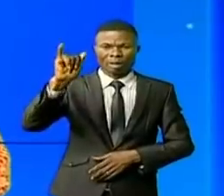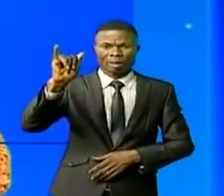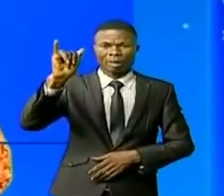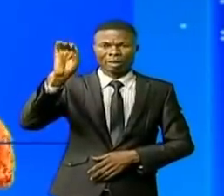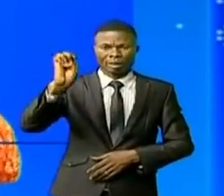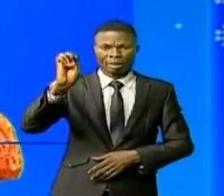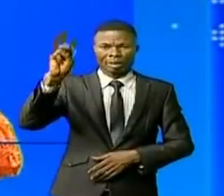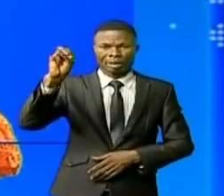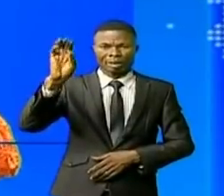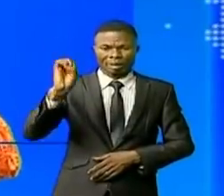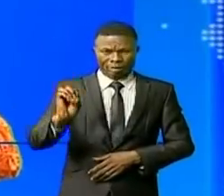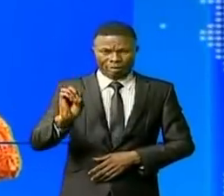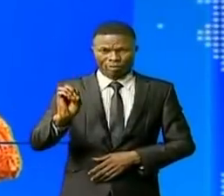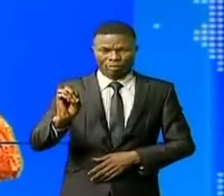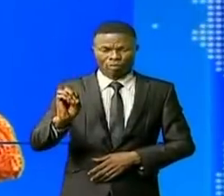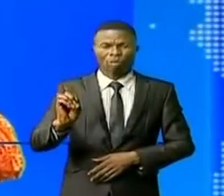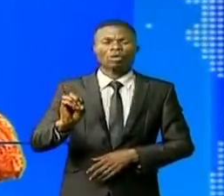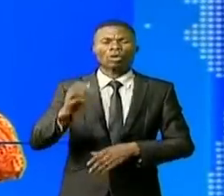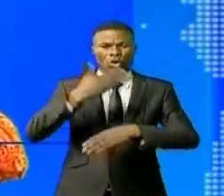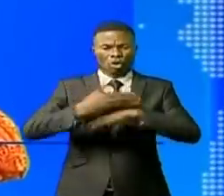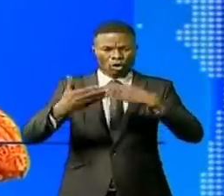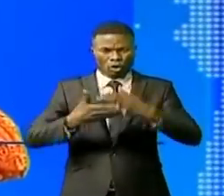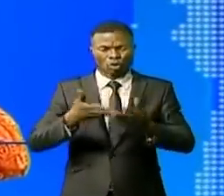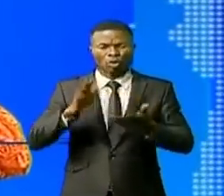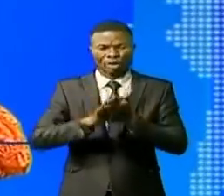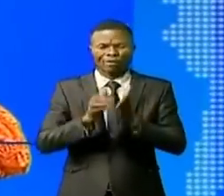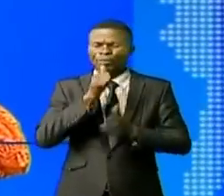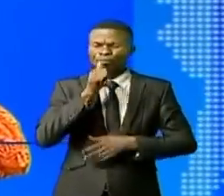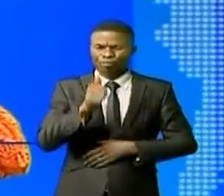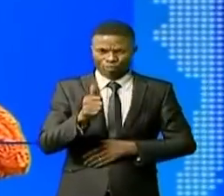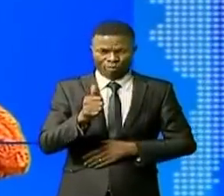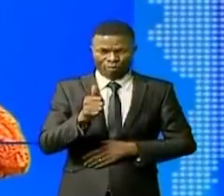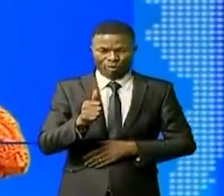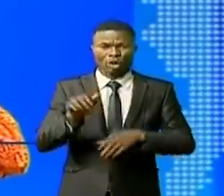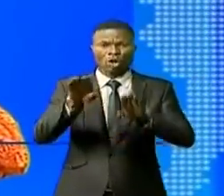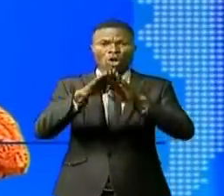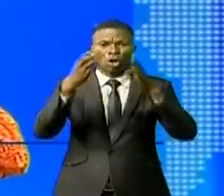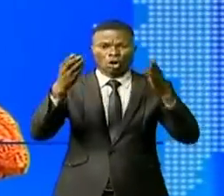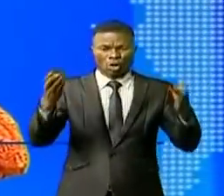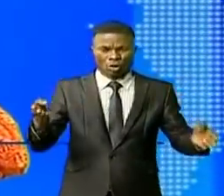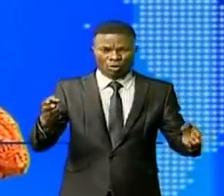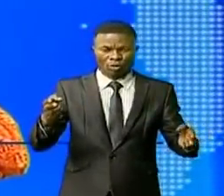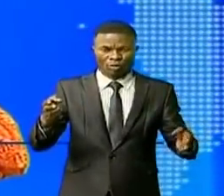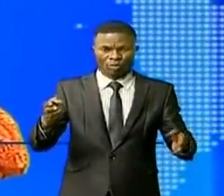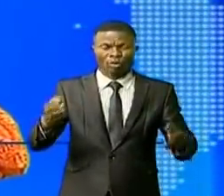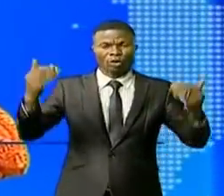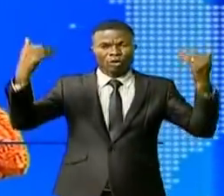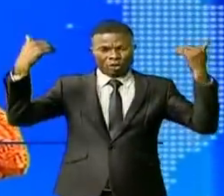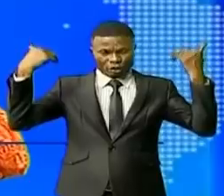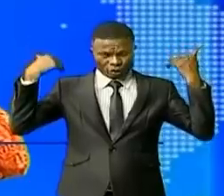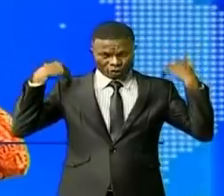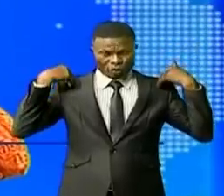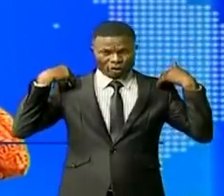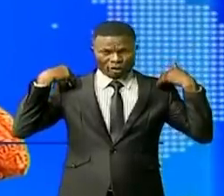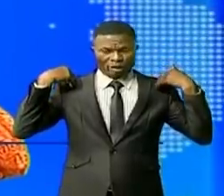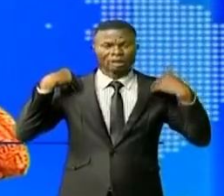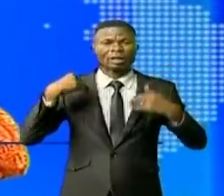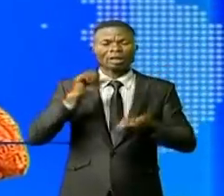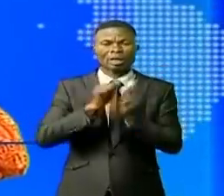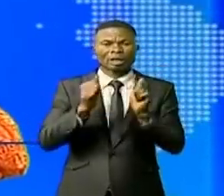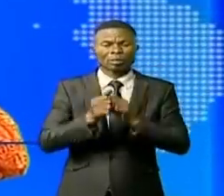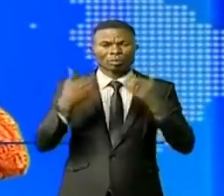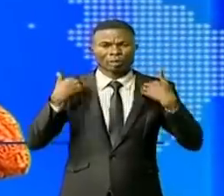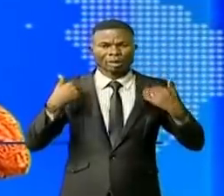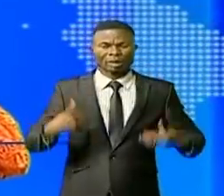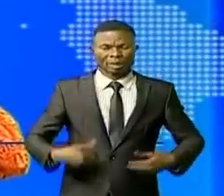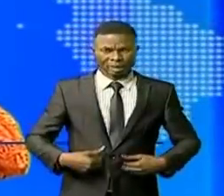Mamaemo vient d'être réhabilité. Il a été inauguré par les autorités du secteur de la